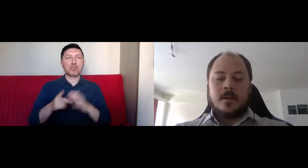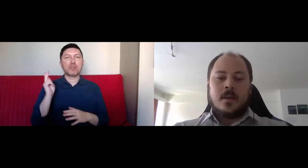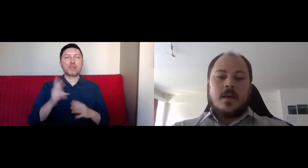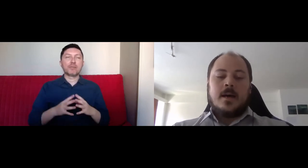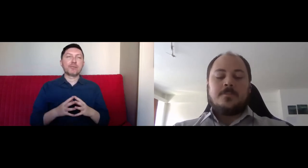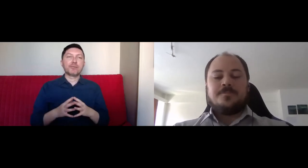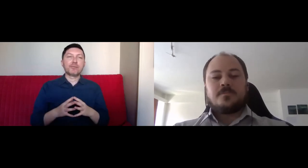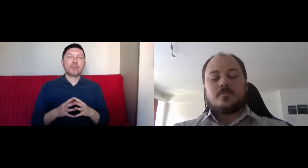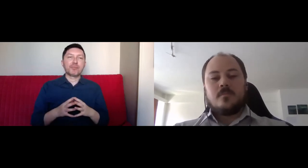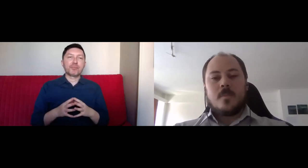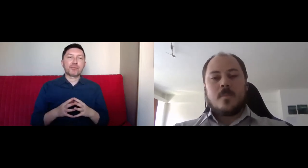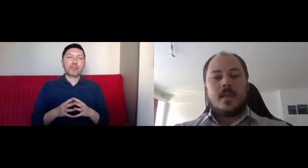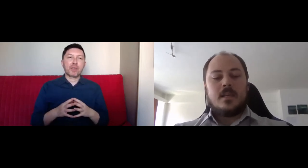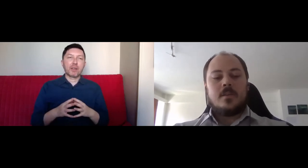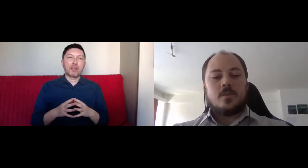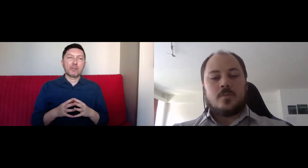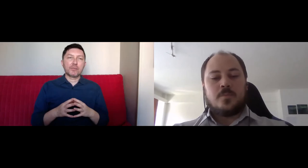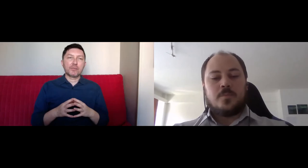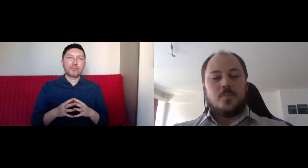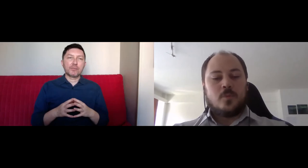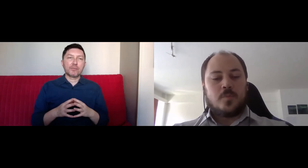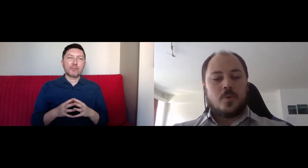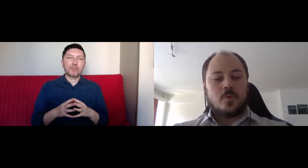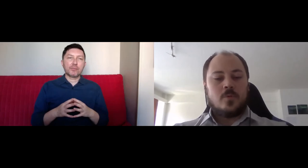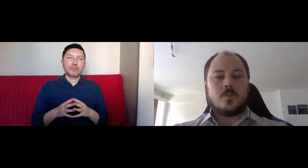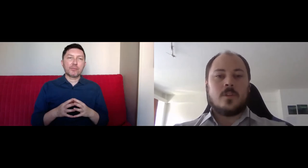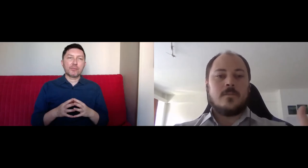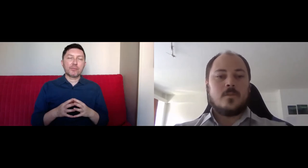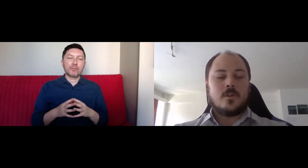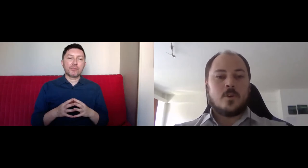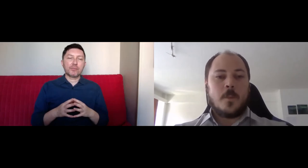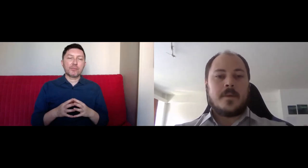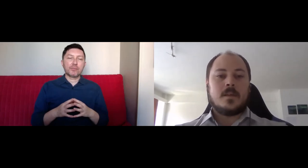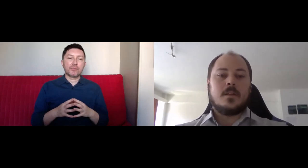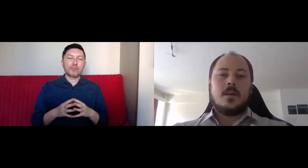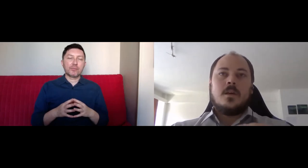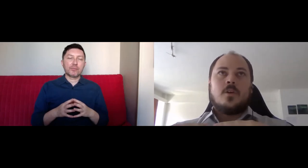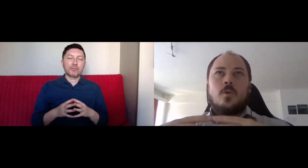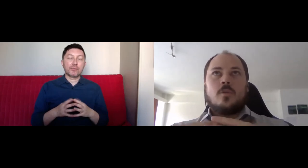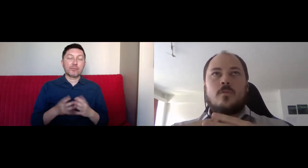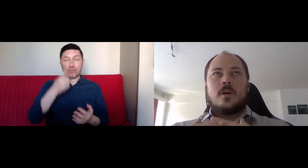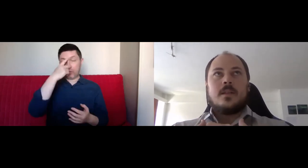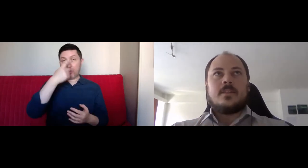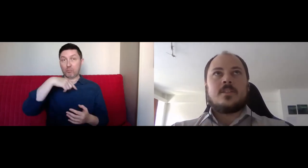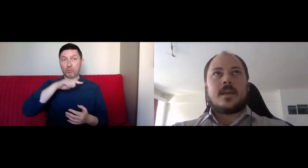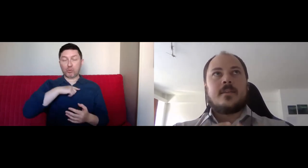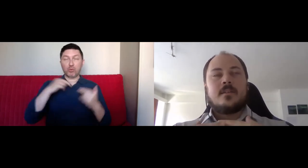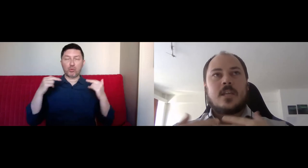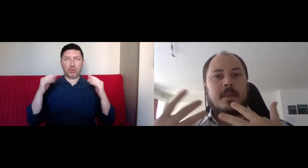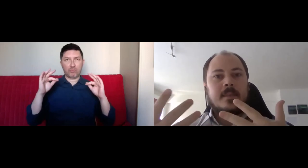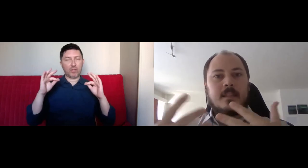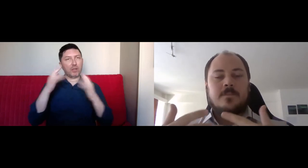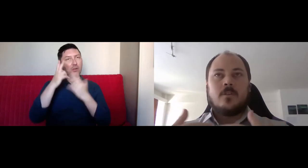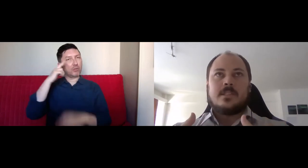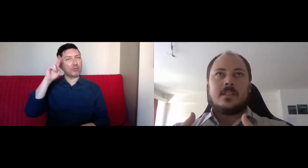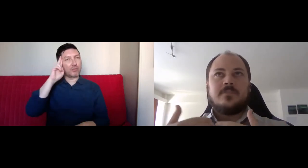local. Et pour nous, au niveau européen, quand on le voit, chaque